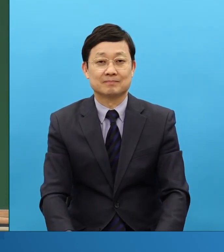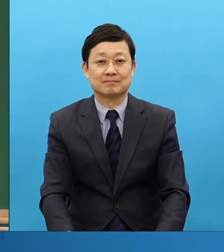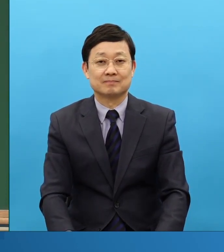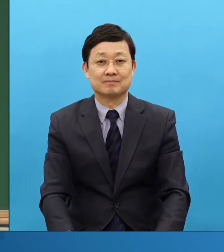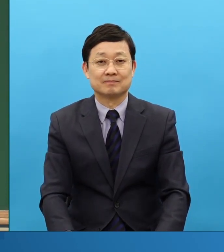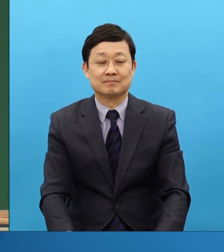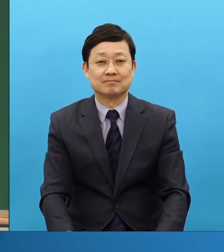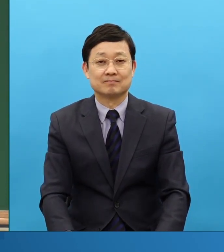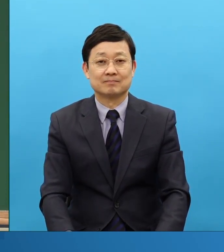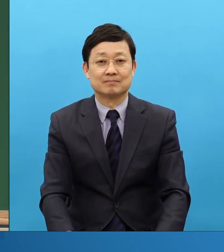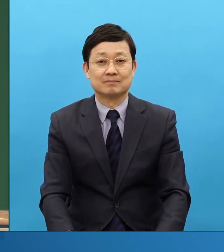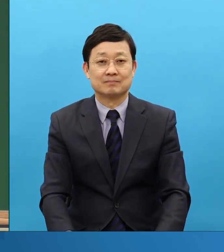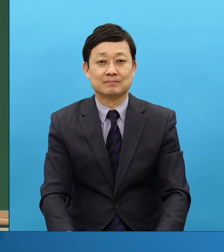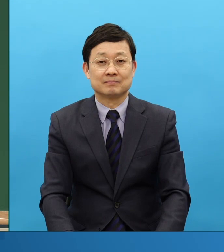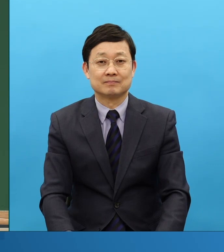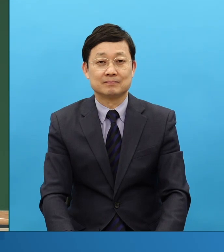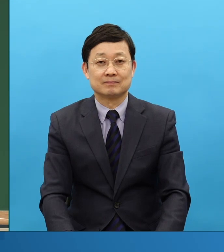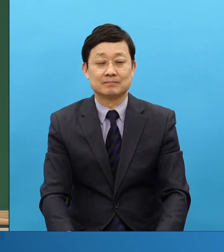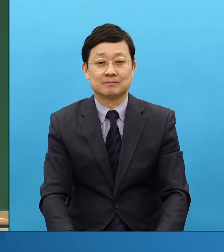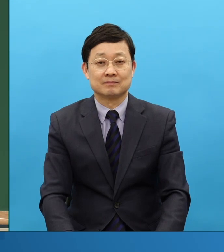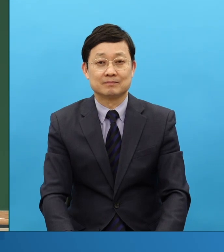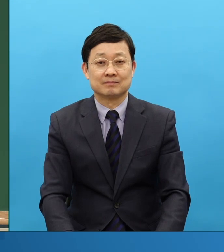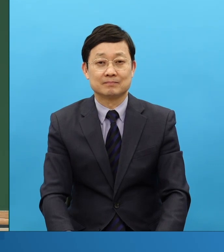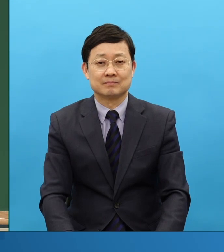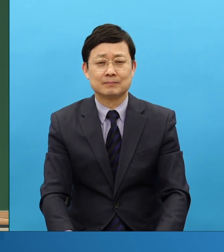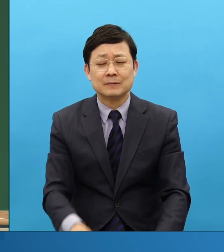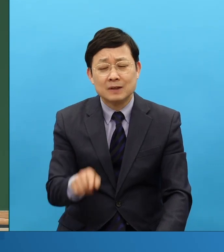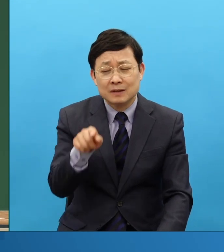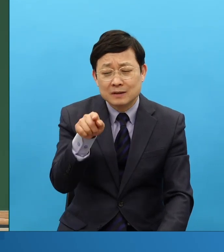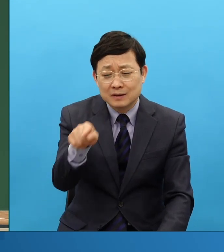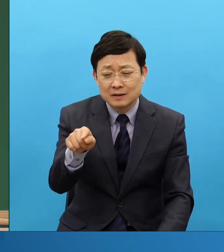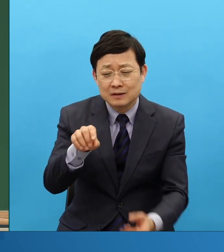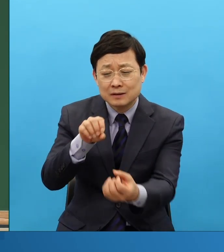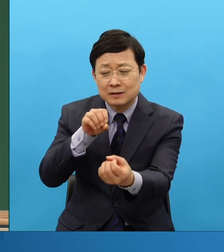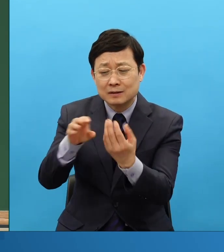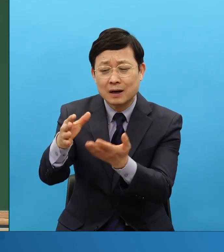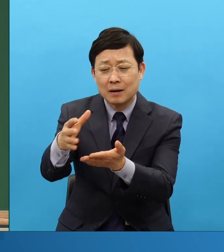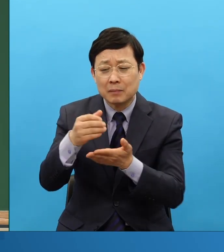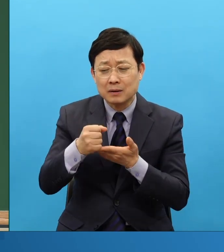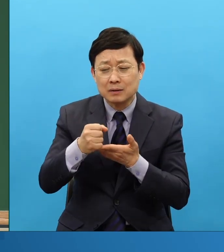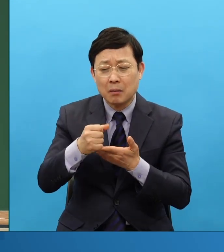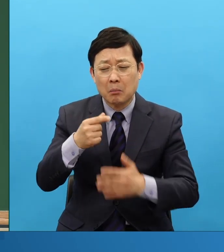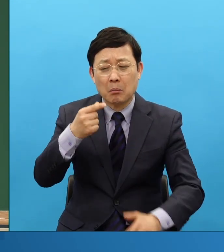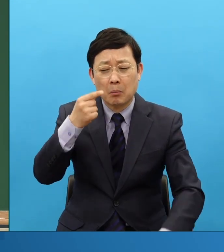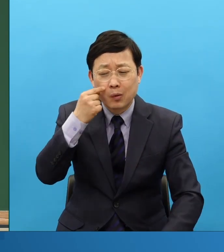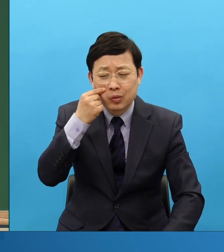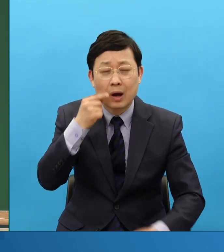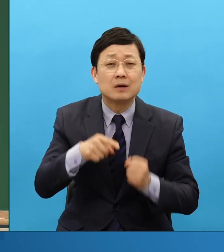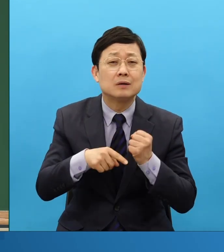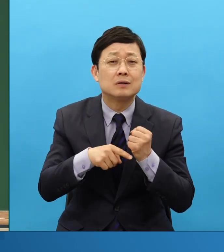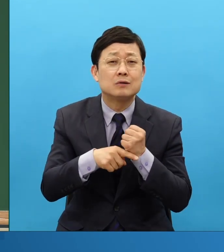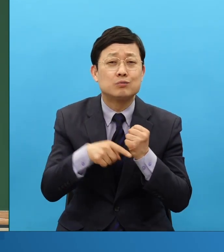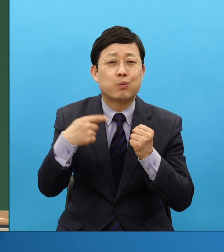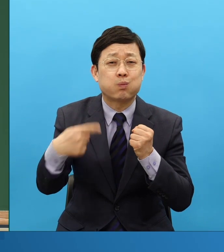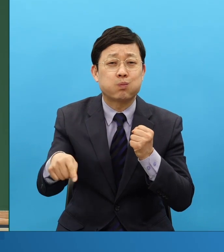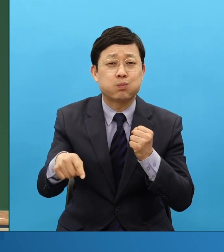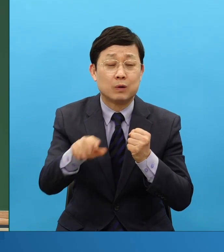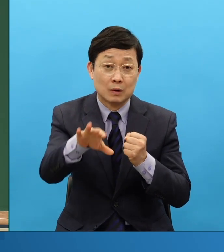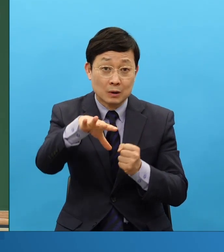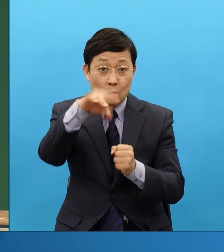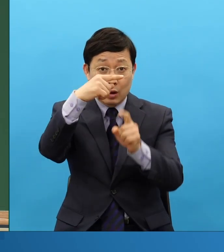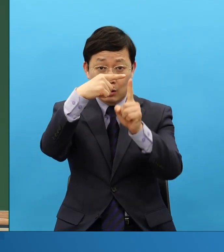지금 이 영향을 못 주는 이유가 뭘까요? Then what is the reason that we are not able to give this influence? 초대 교회는